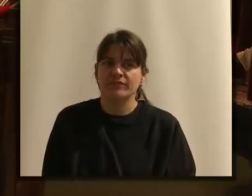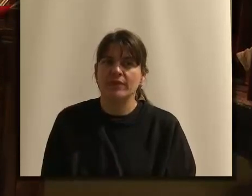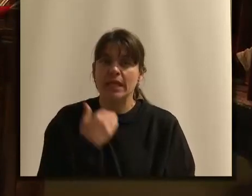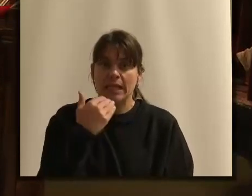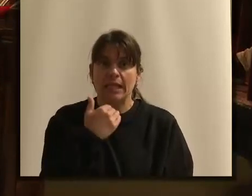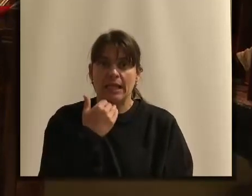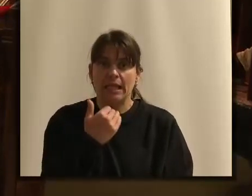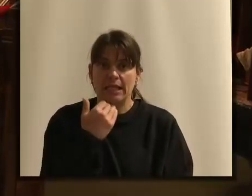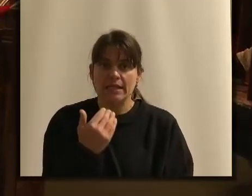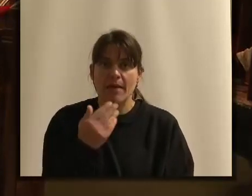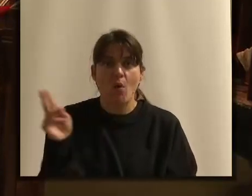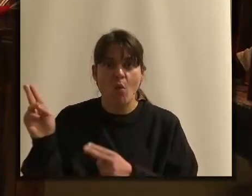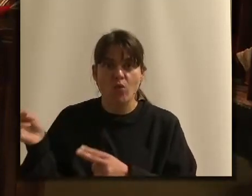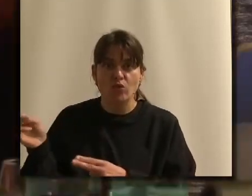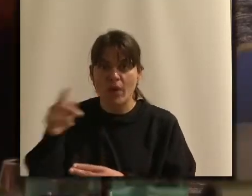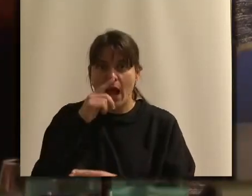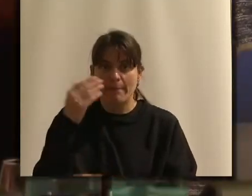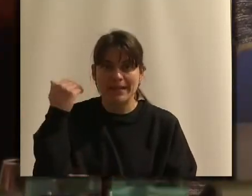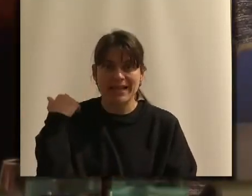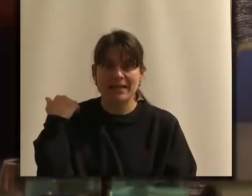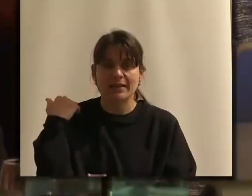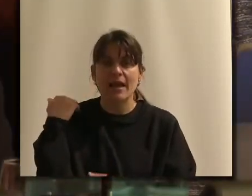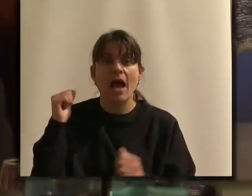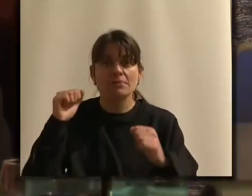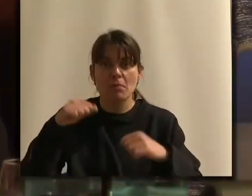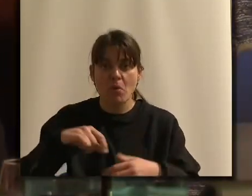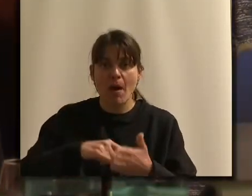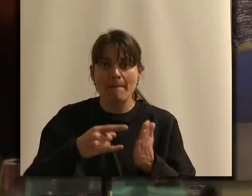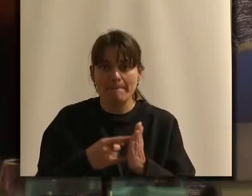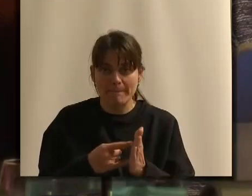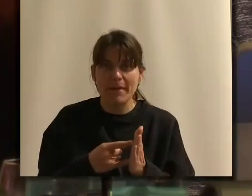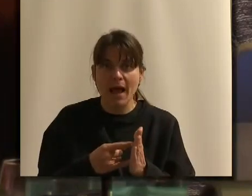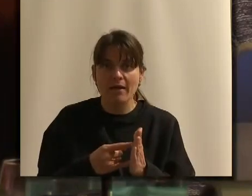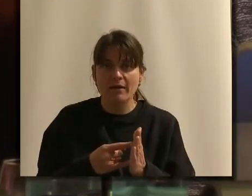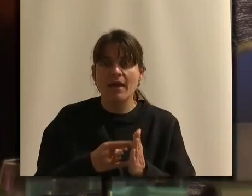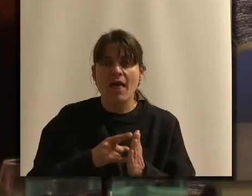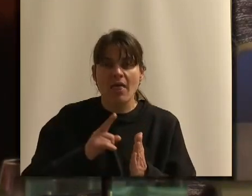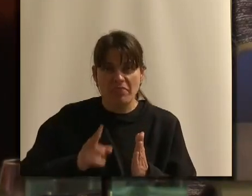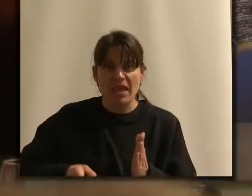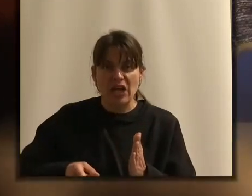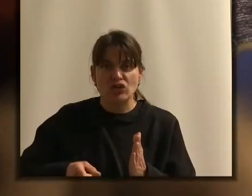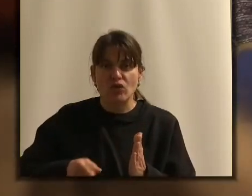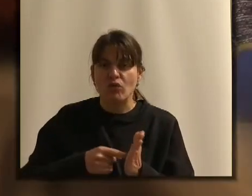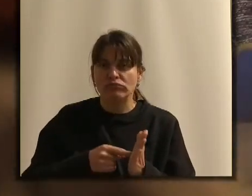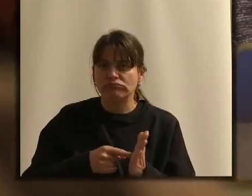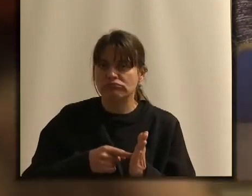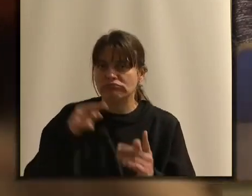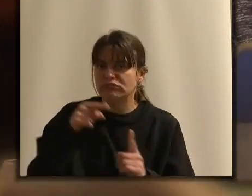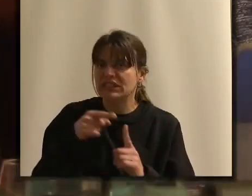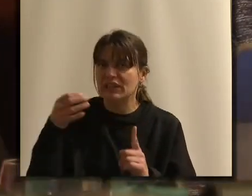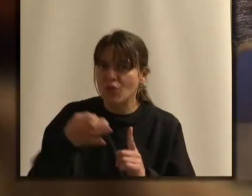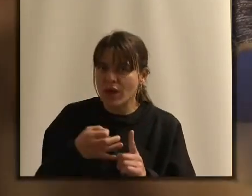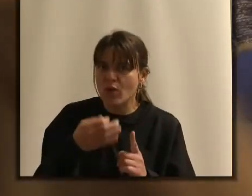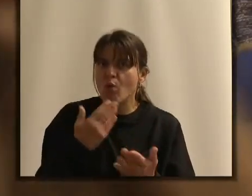Sabeu que l'octubre de l'any passat es va aprovar inicialment aquest pla director, que el que pretén és agrupar